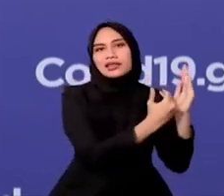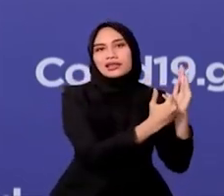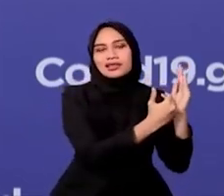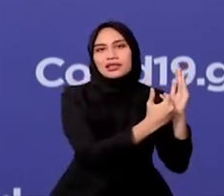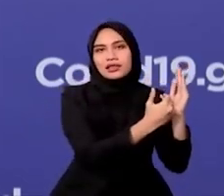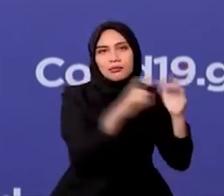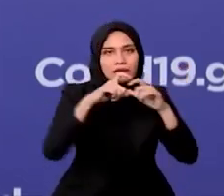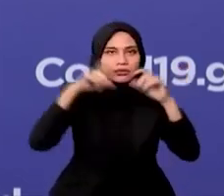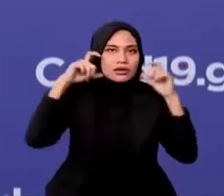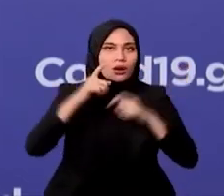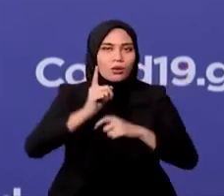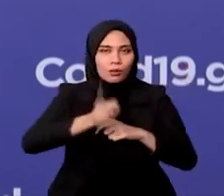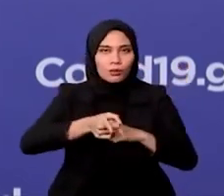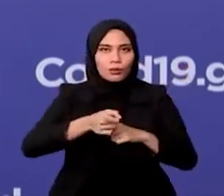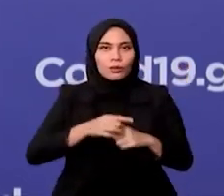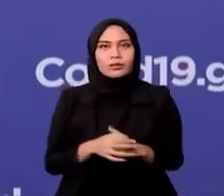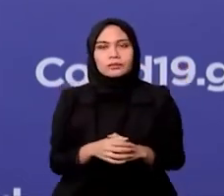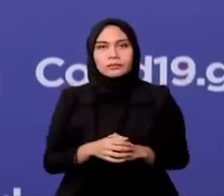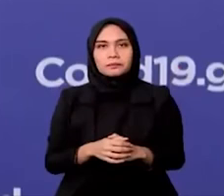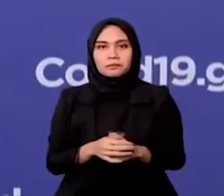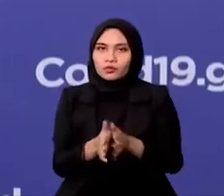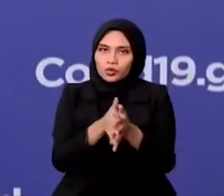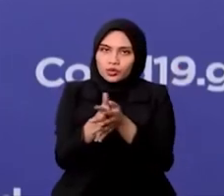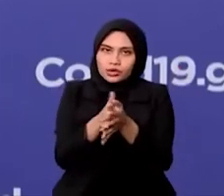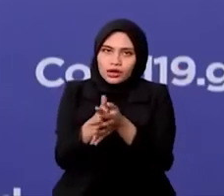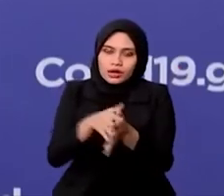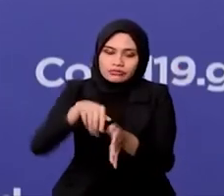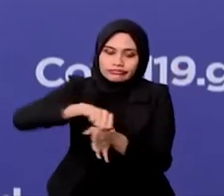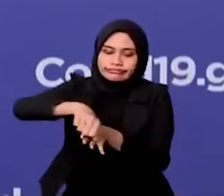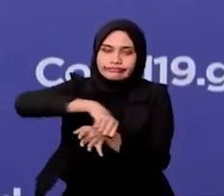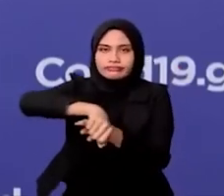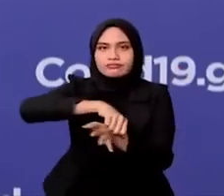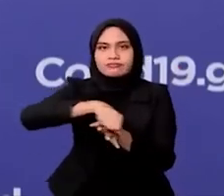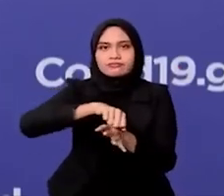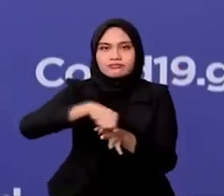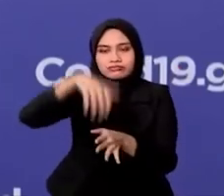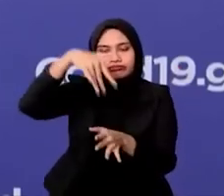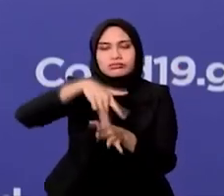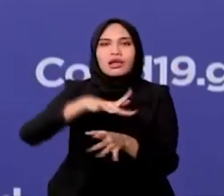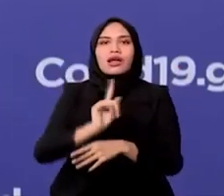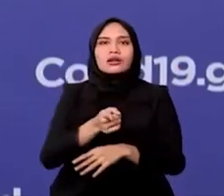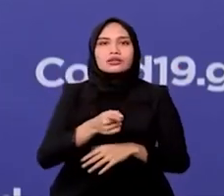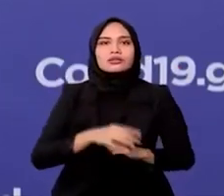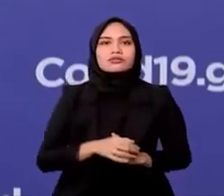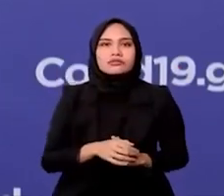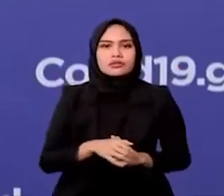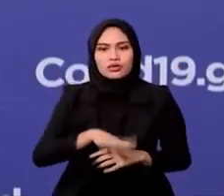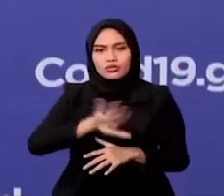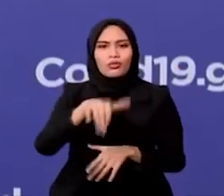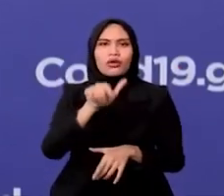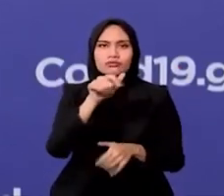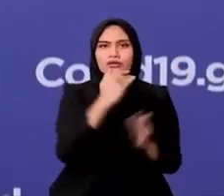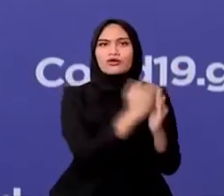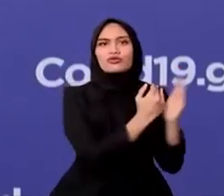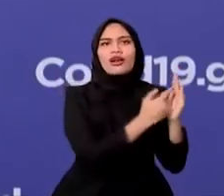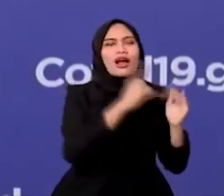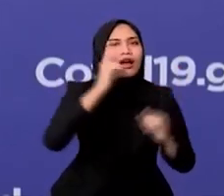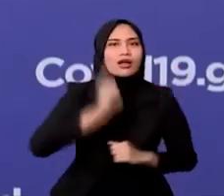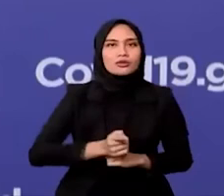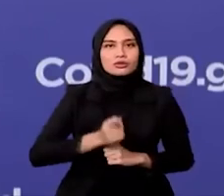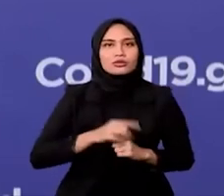pakai masker dan tentu cuci tangan dengan sabun Itu semua adalah kepercayaan